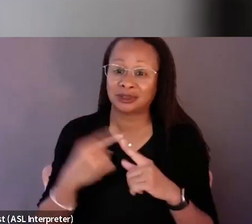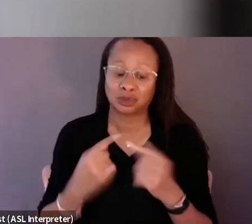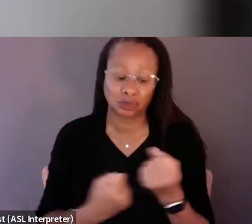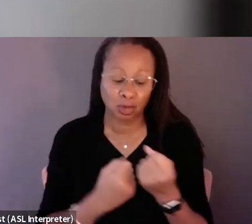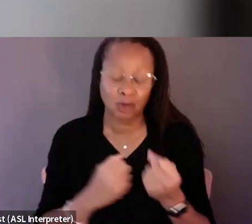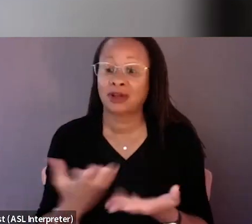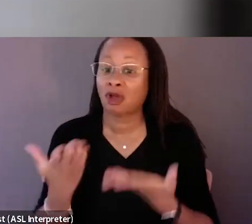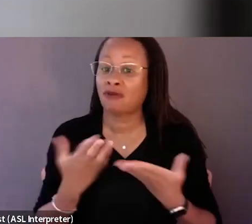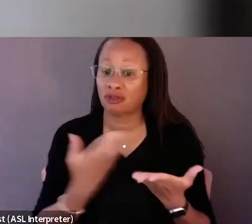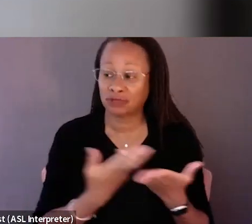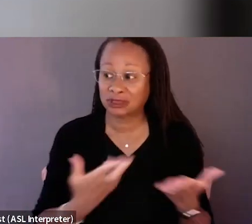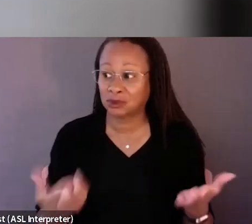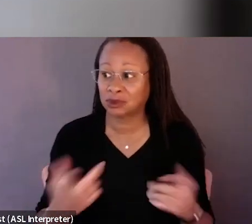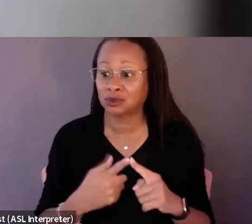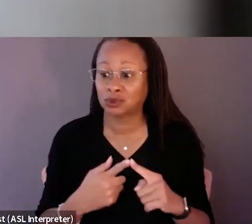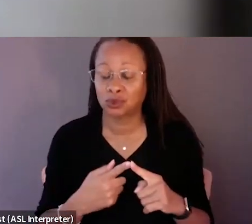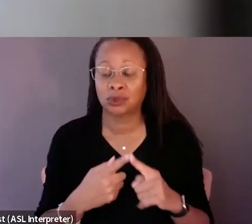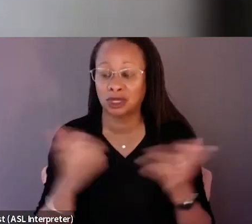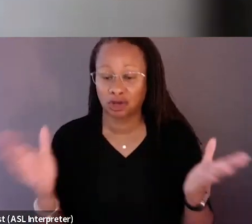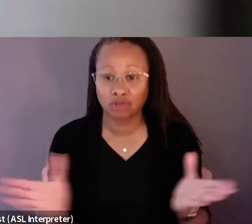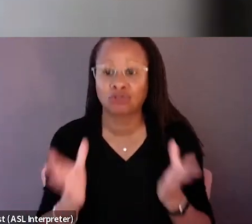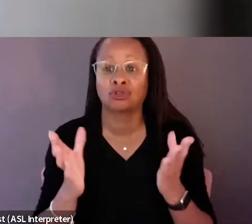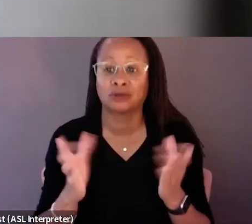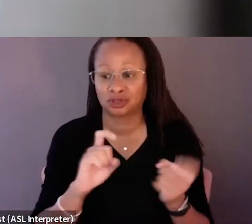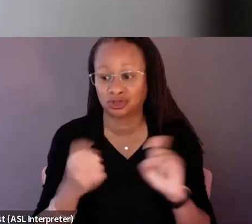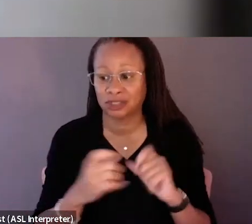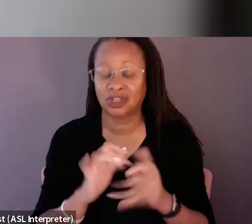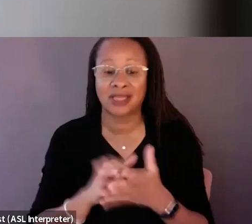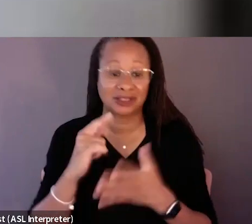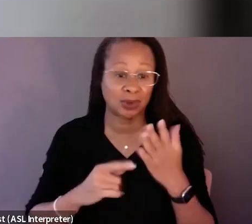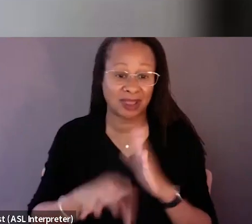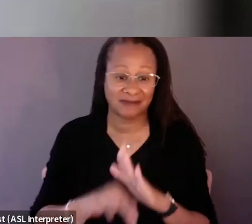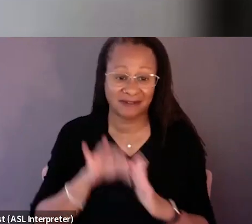resources to encourage the changes. That's what I found.